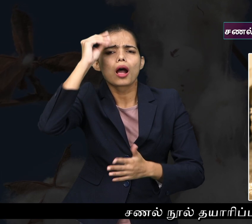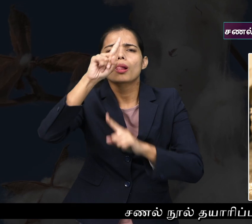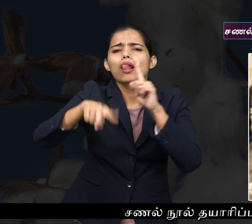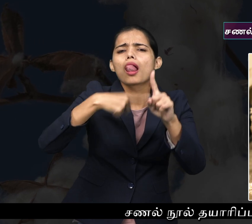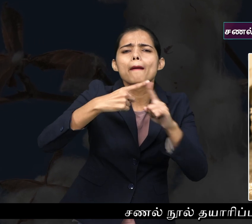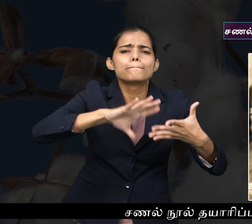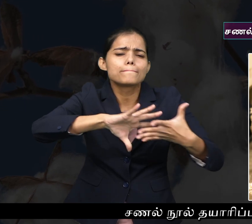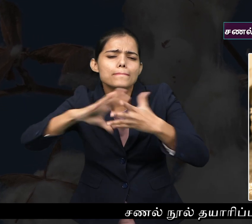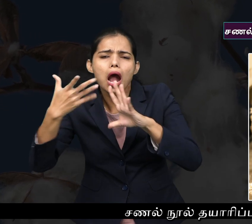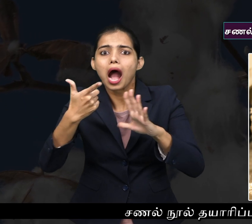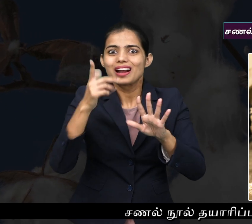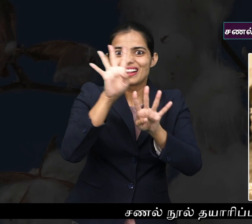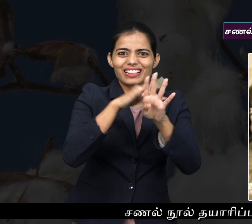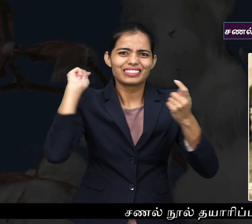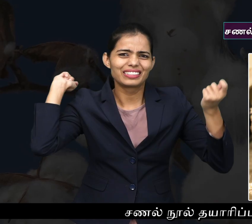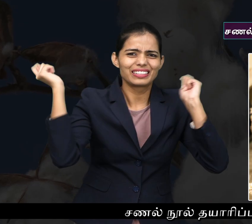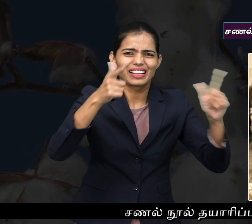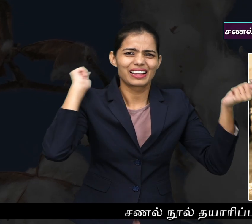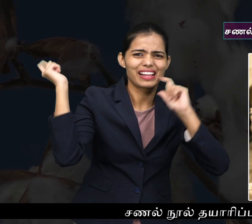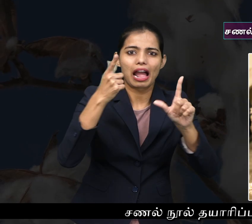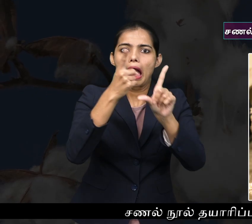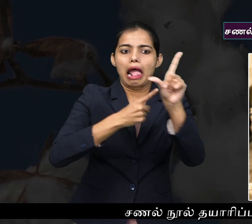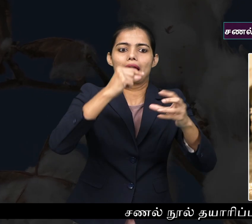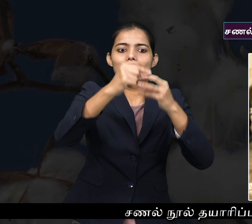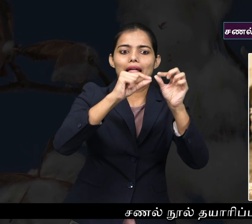சணல் நூல் தயாரிப்பது பற்றி அறிந்து கொள்வீர்கள்.